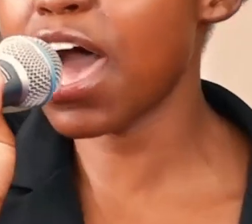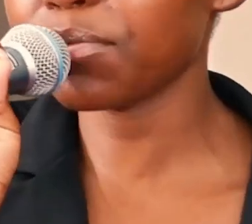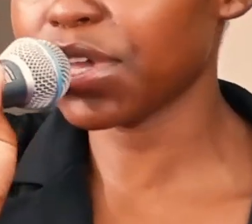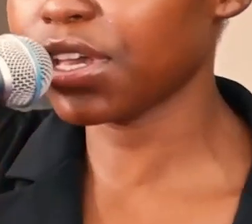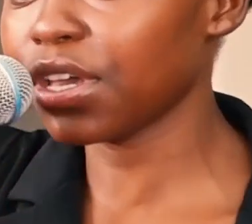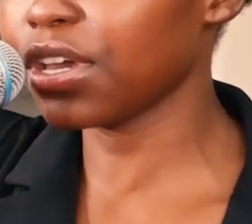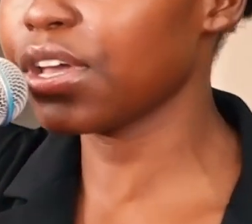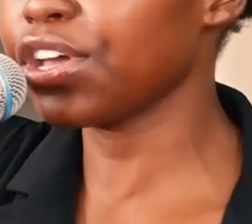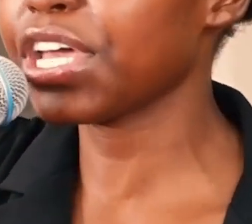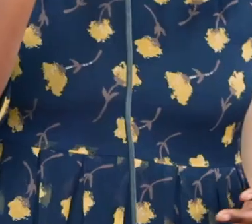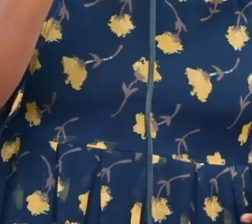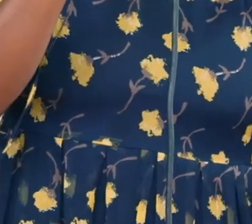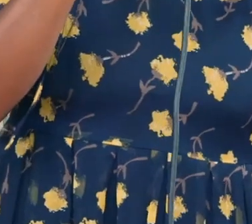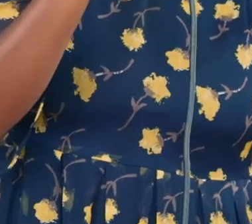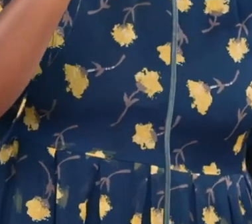nevafambi